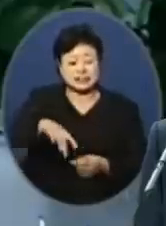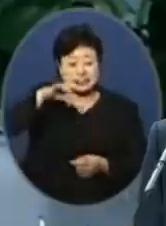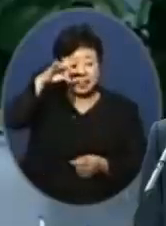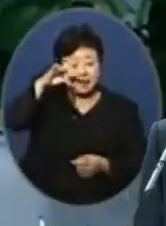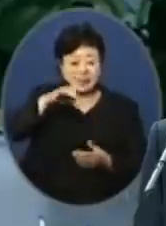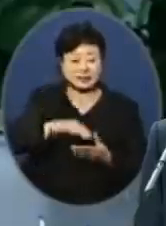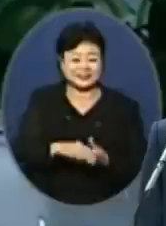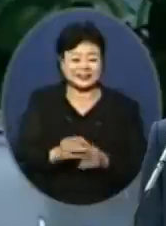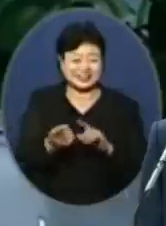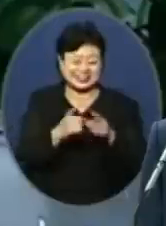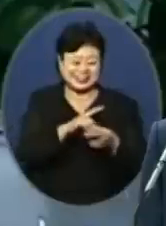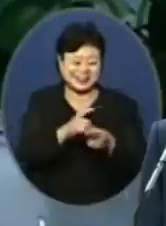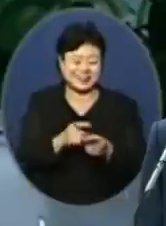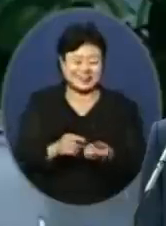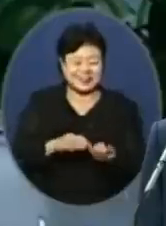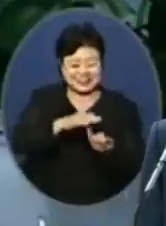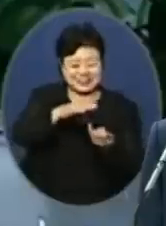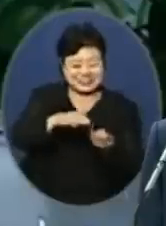인생은 서로